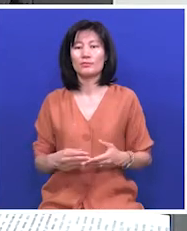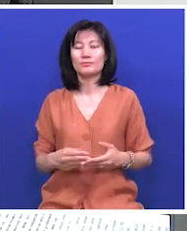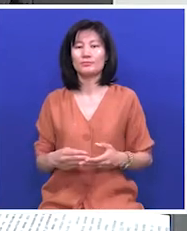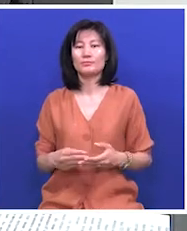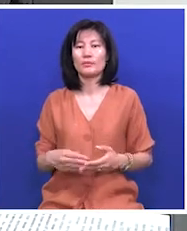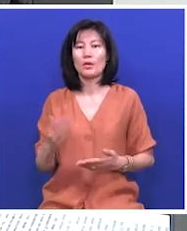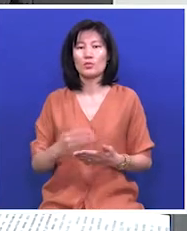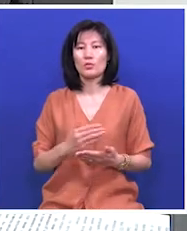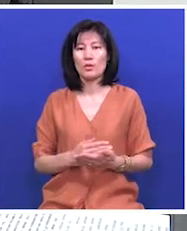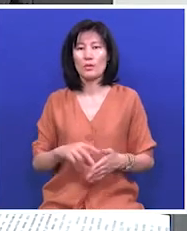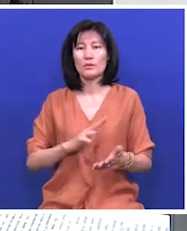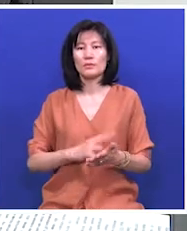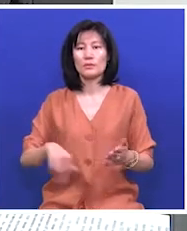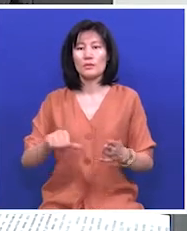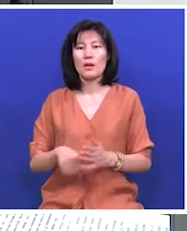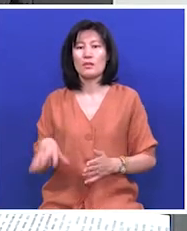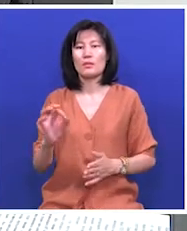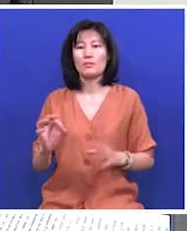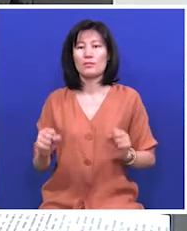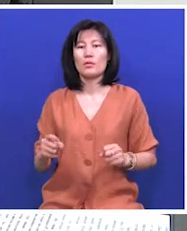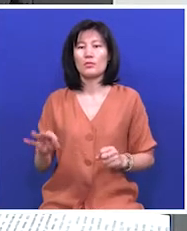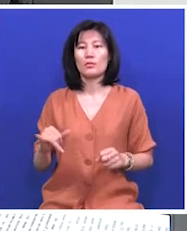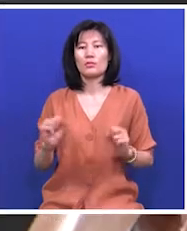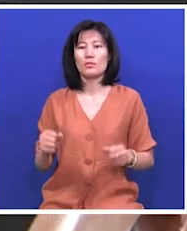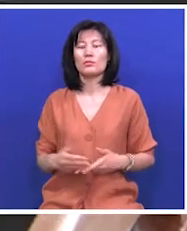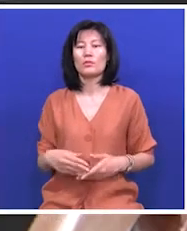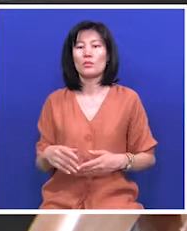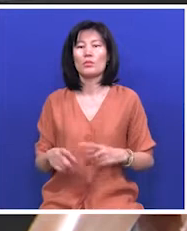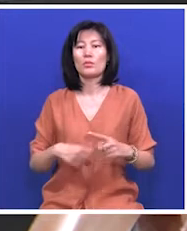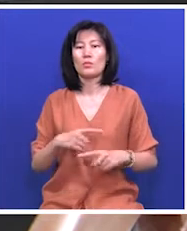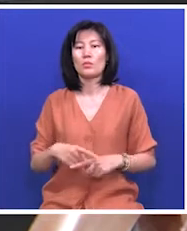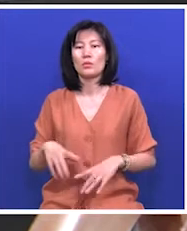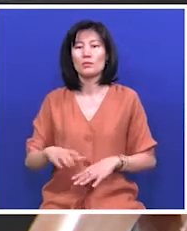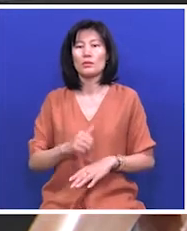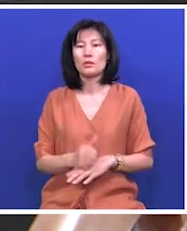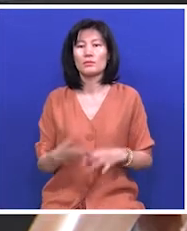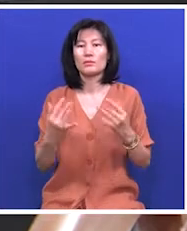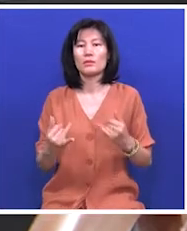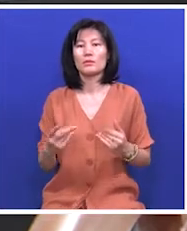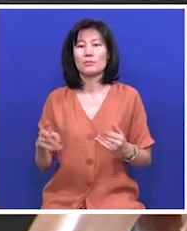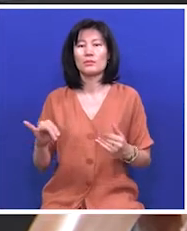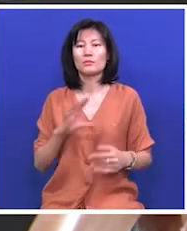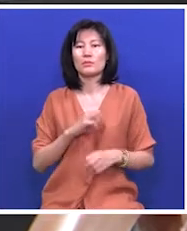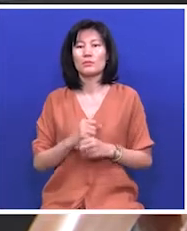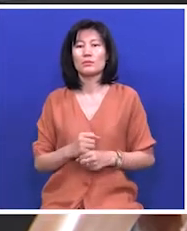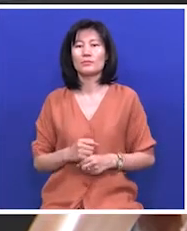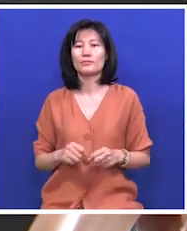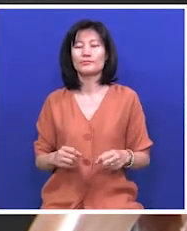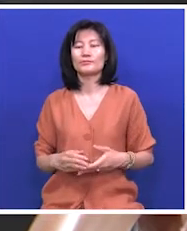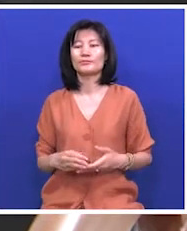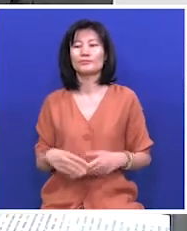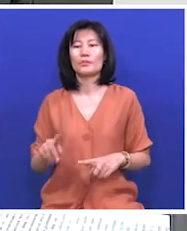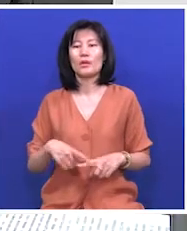Бүгінгі таңда жоспардың 86% орындалды. Өсу деңгейі өте жақсы. Қазір минералды